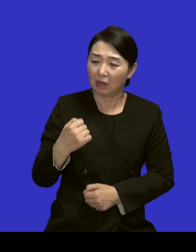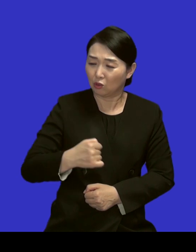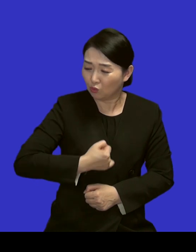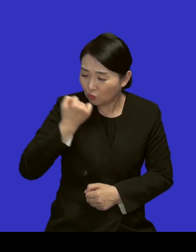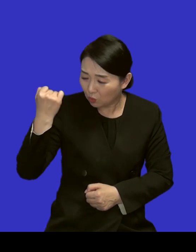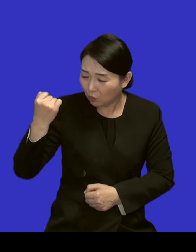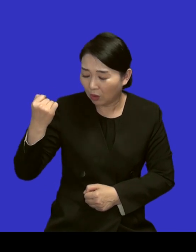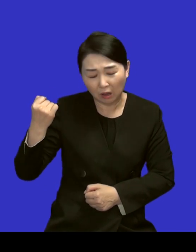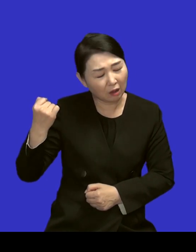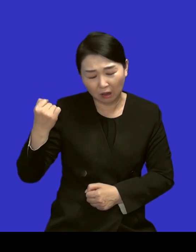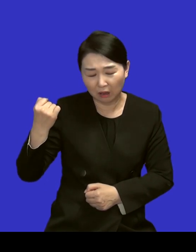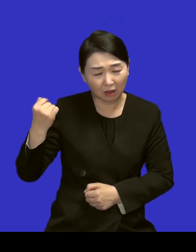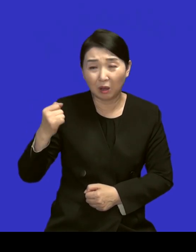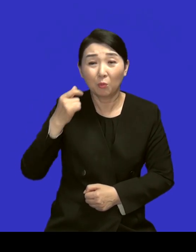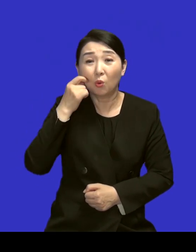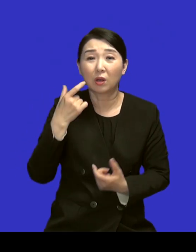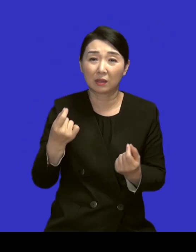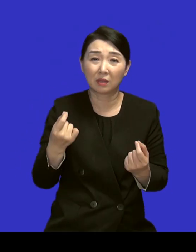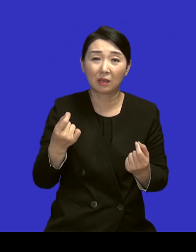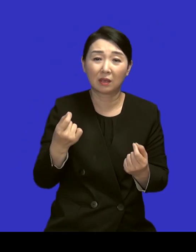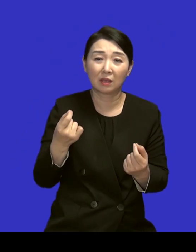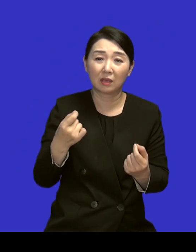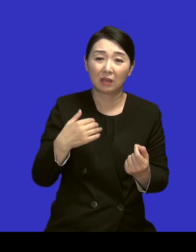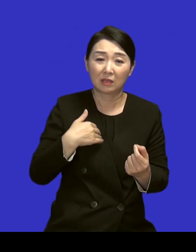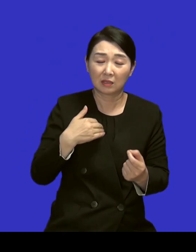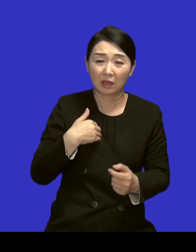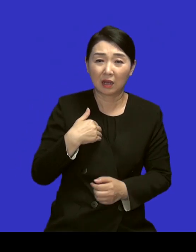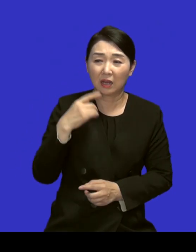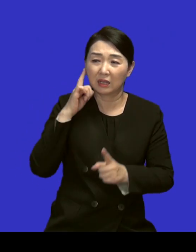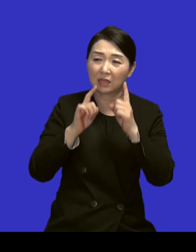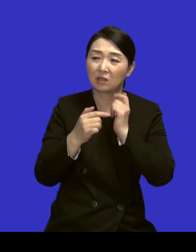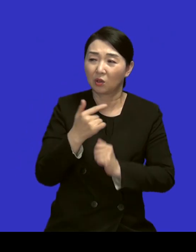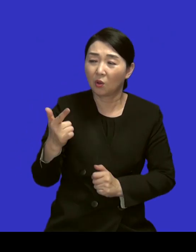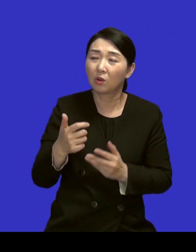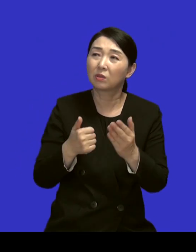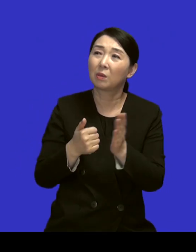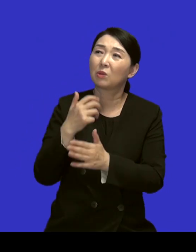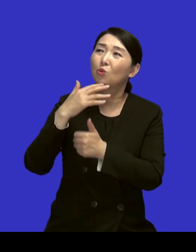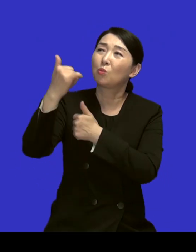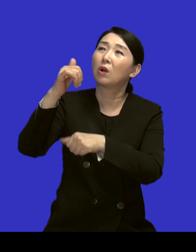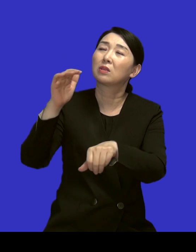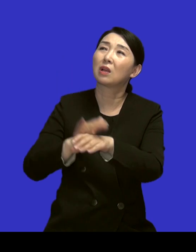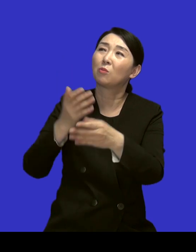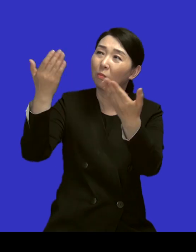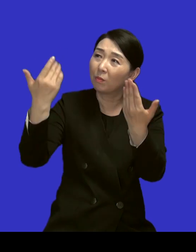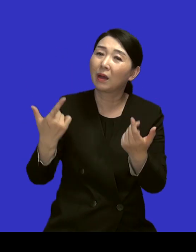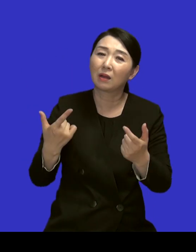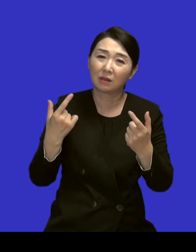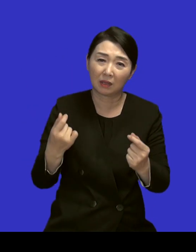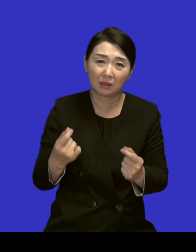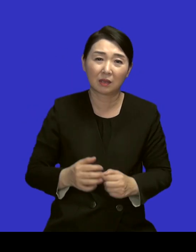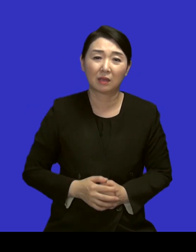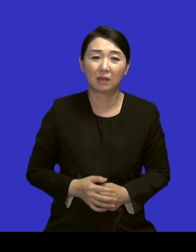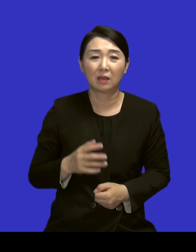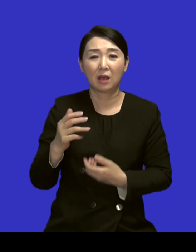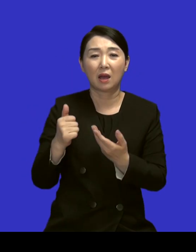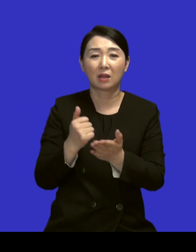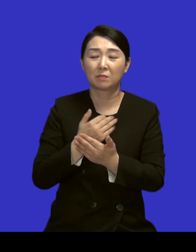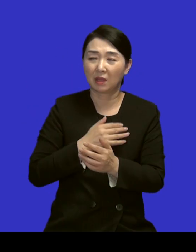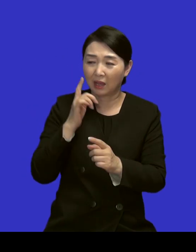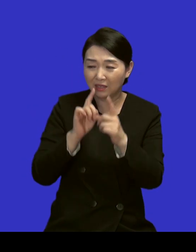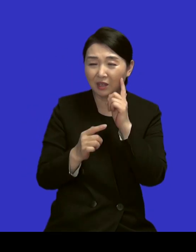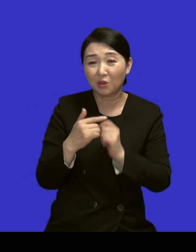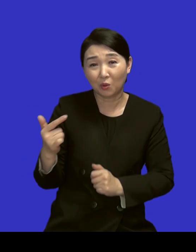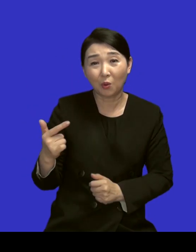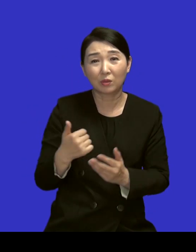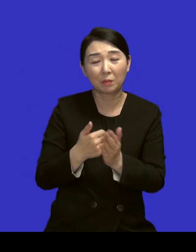제가 그날 상처가 깊어서 소명을 잘못 받았어요. 제가 제 상처가 깊으니까